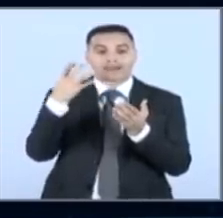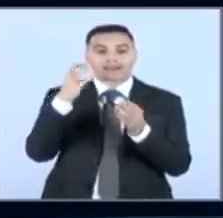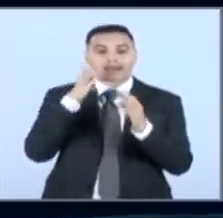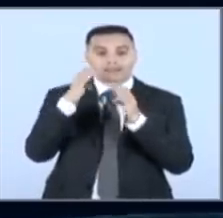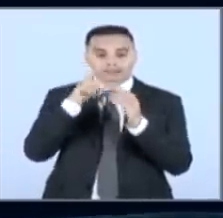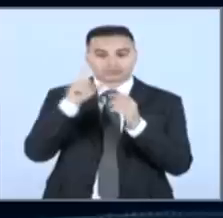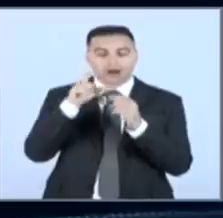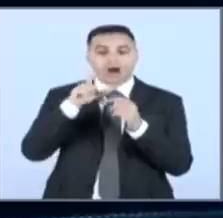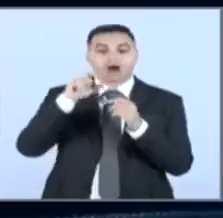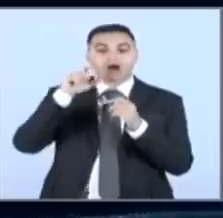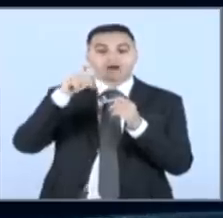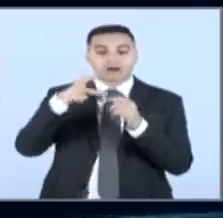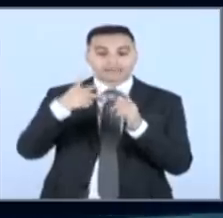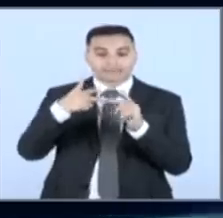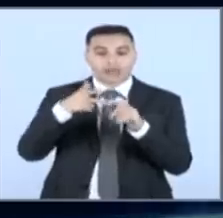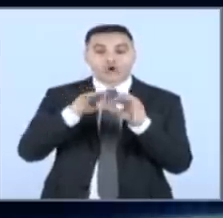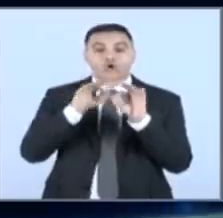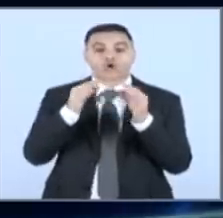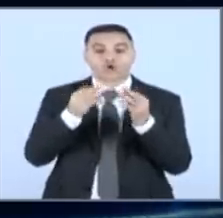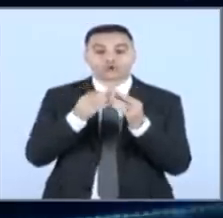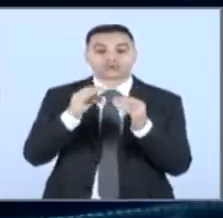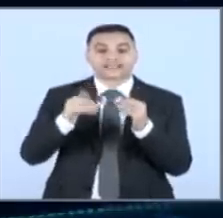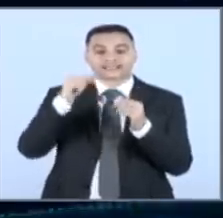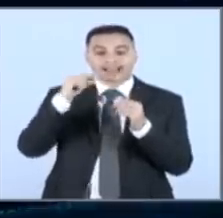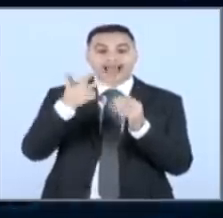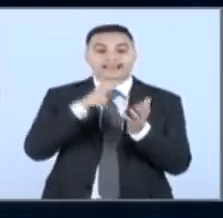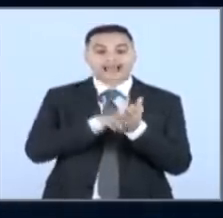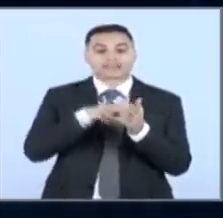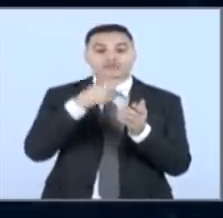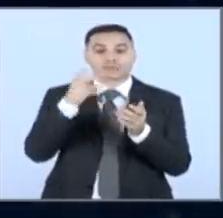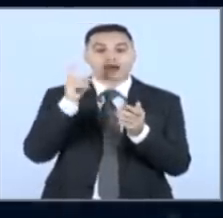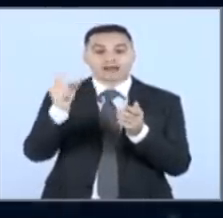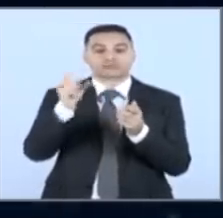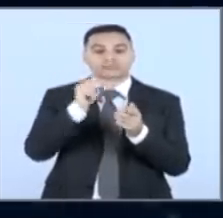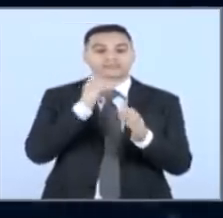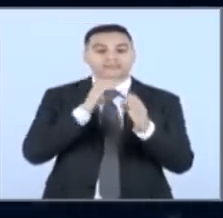نقطة إجابات صحيحة. في المركز الثالث عائلة جاد 3 نقاط